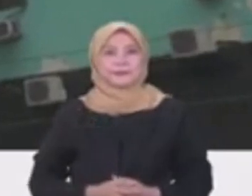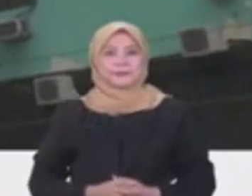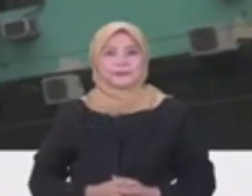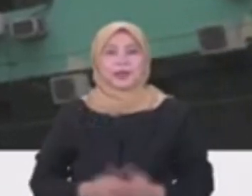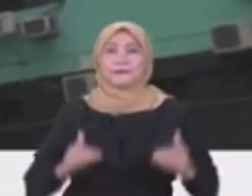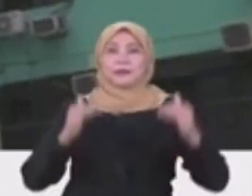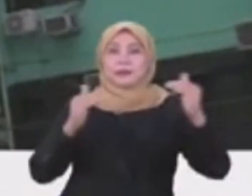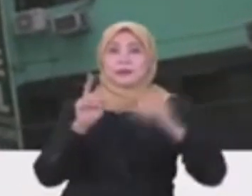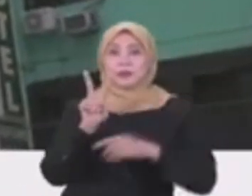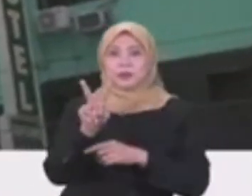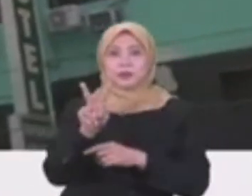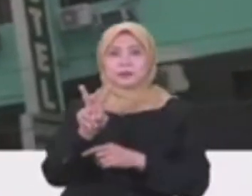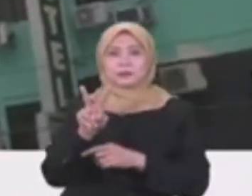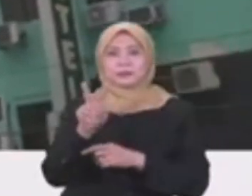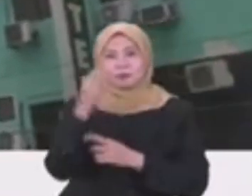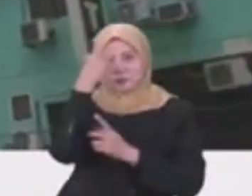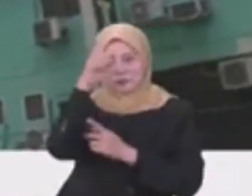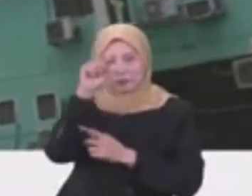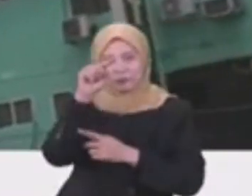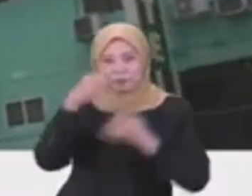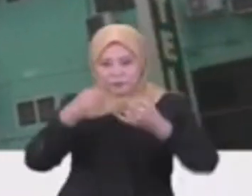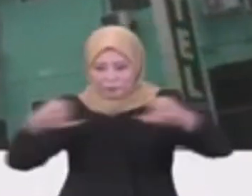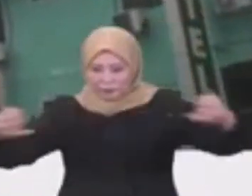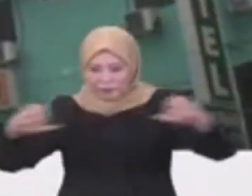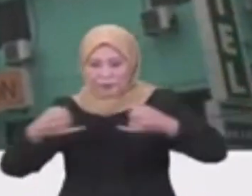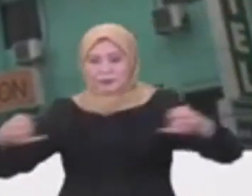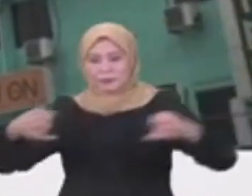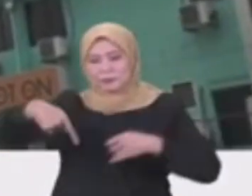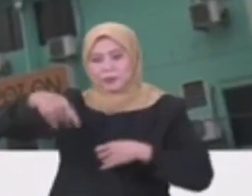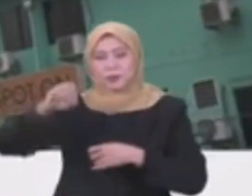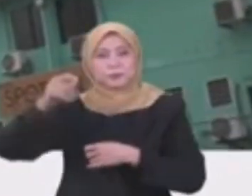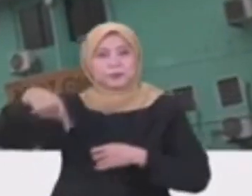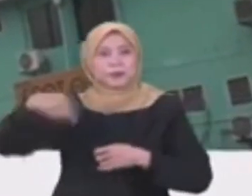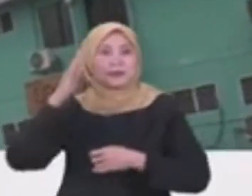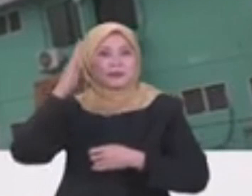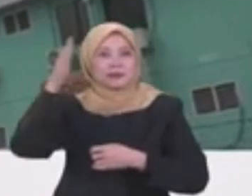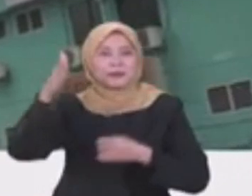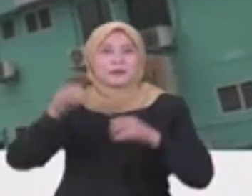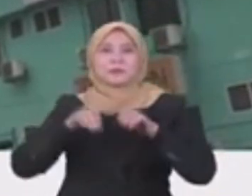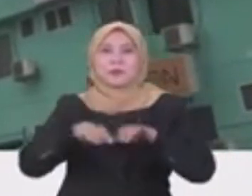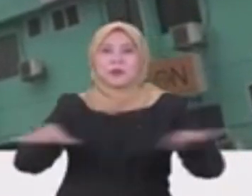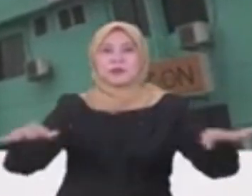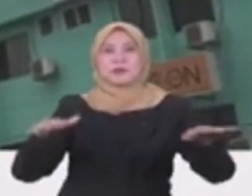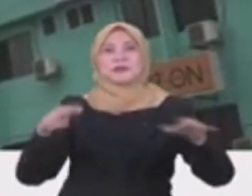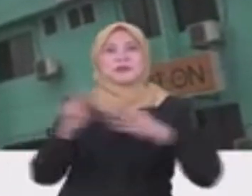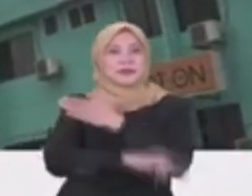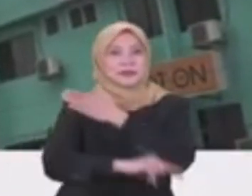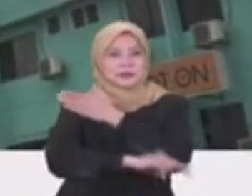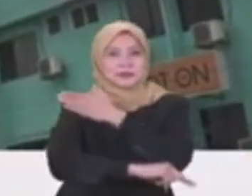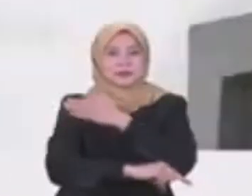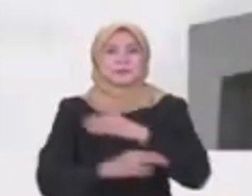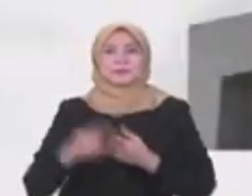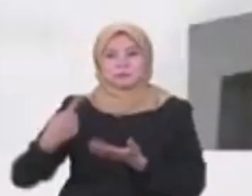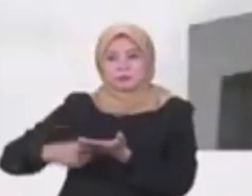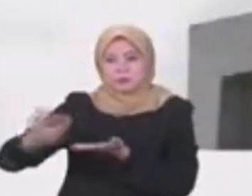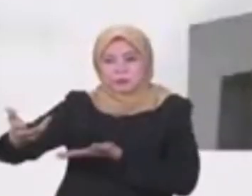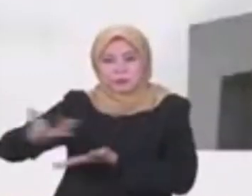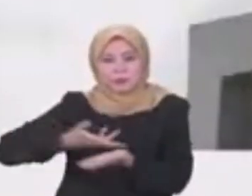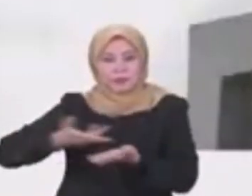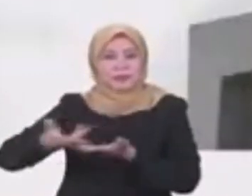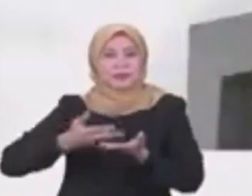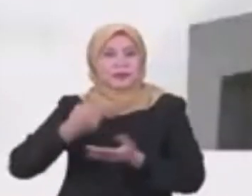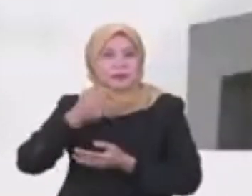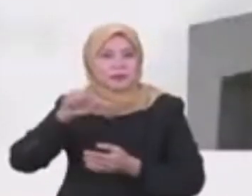Hai fashaa20 melibatkan pemasangan 568 pop Jang diperluas ke seluruh negeri perbincangan mengenai